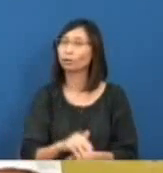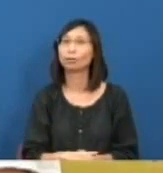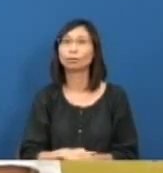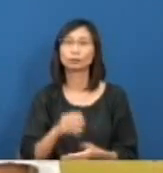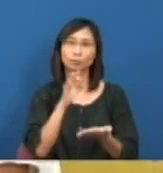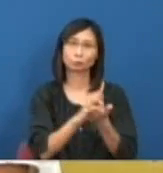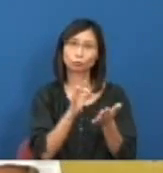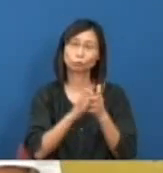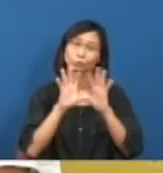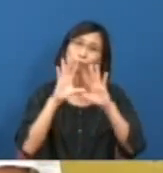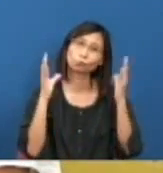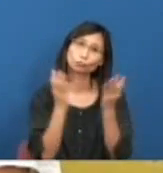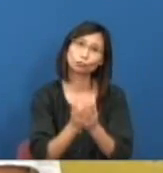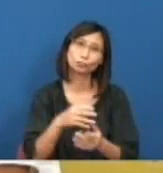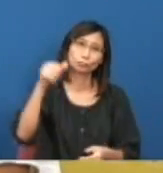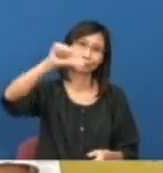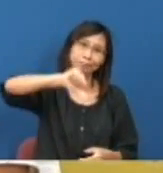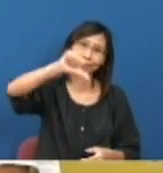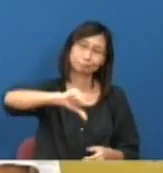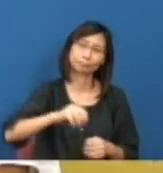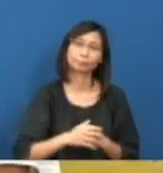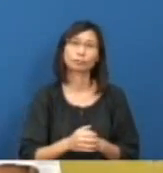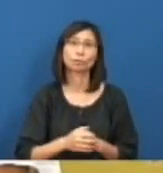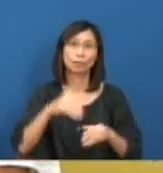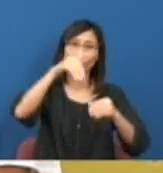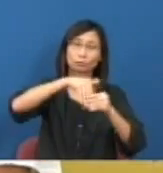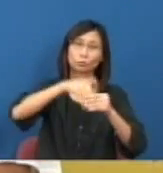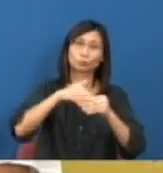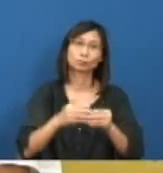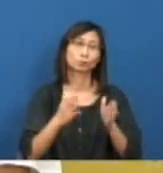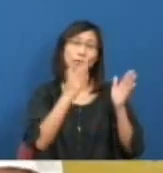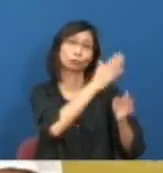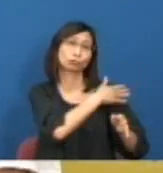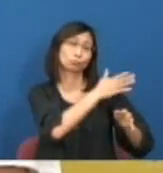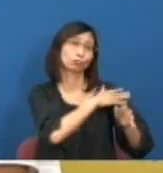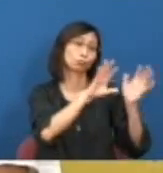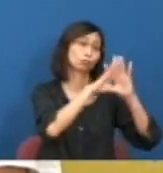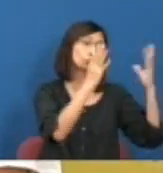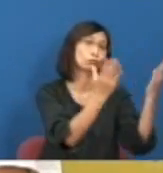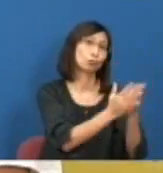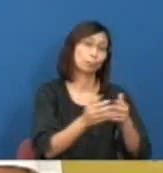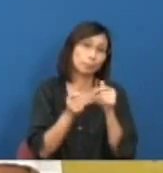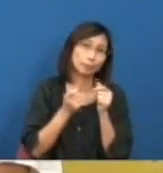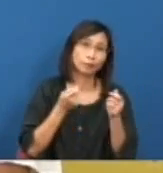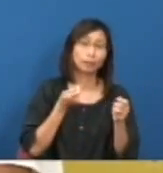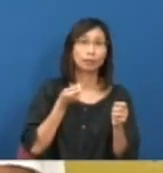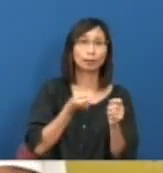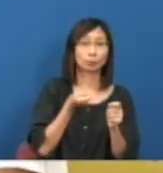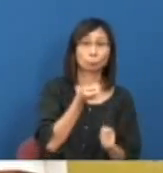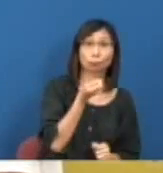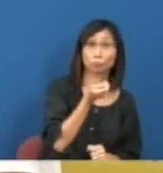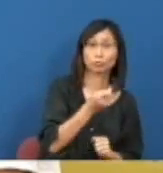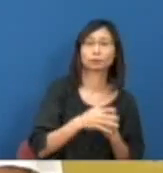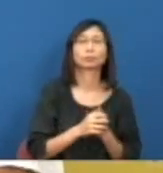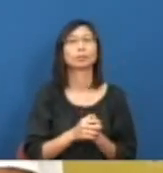輸，在票數裏面是左派唯一追得最近的，當然有左派那區一路的深功